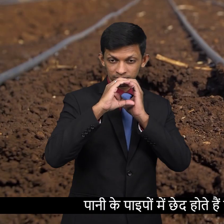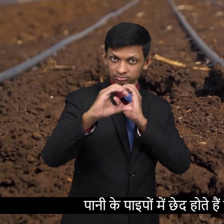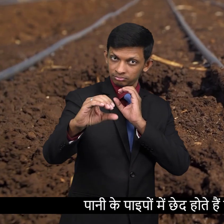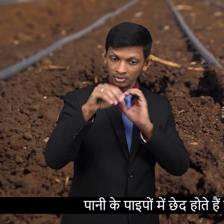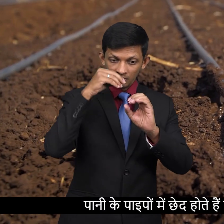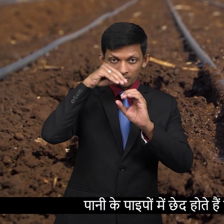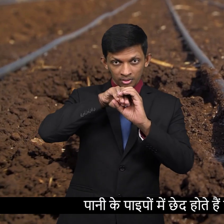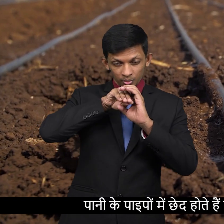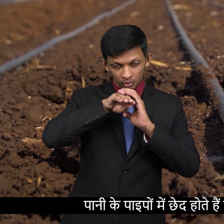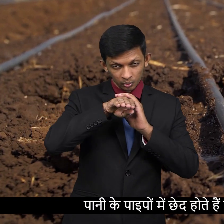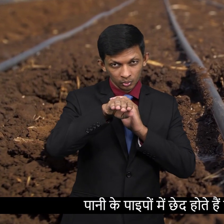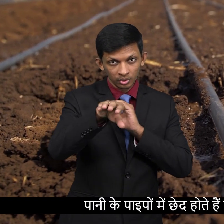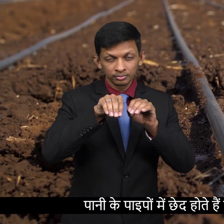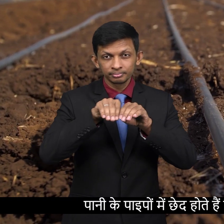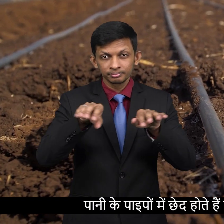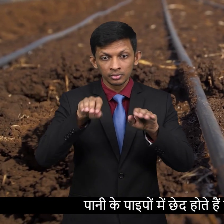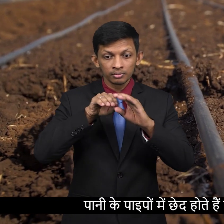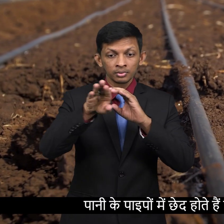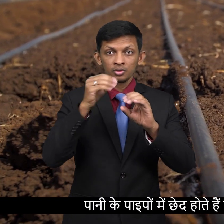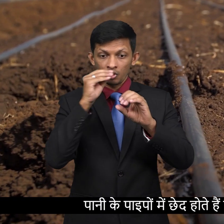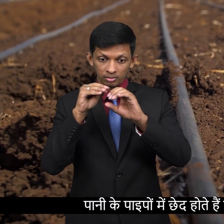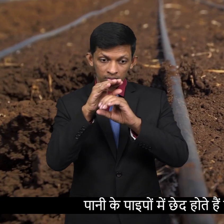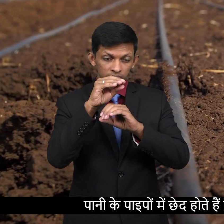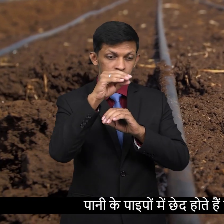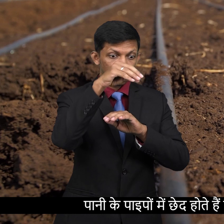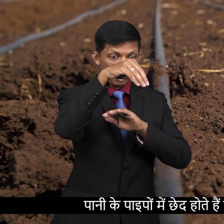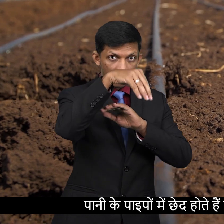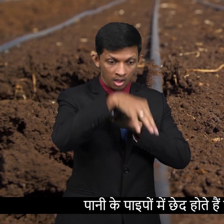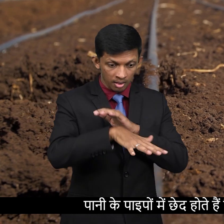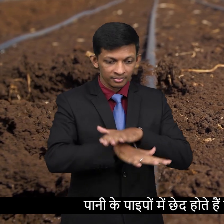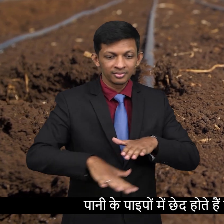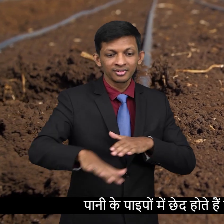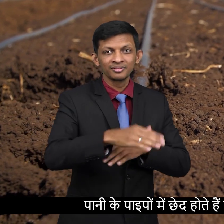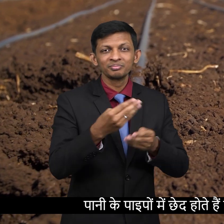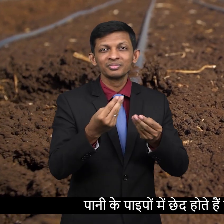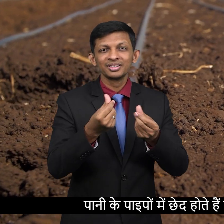पानी के पाइपों में छेद होते हैं जिनके माध्यम से पानी मिट्टी में टपकता है।